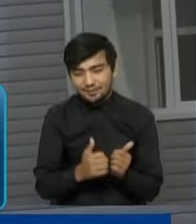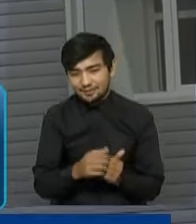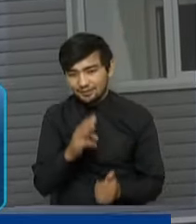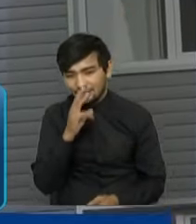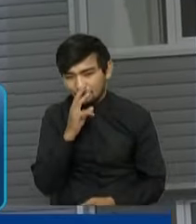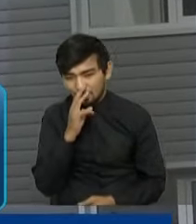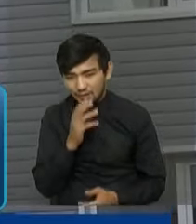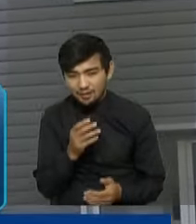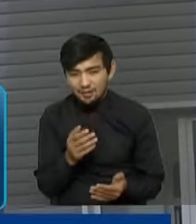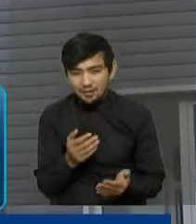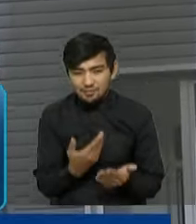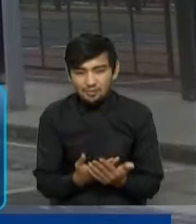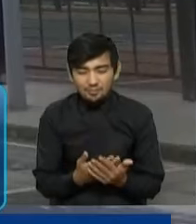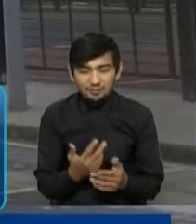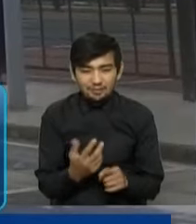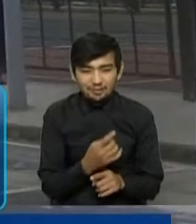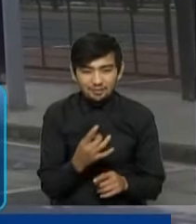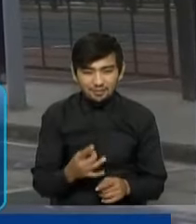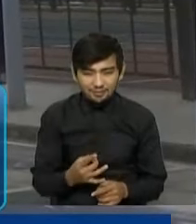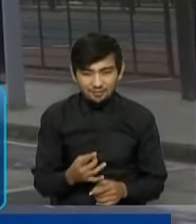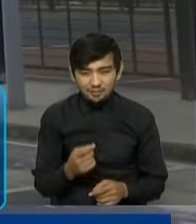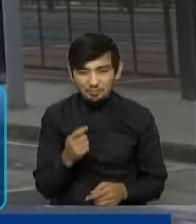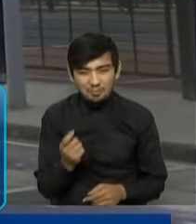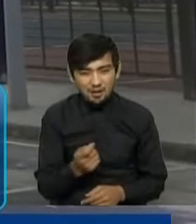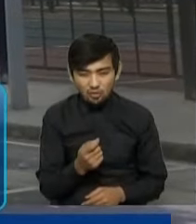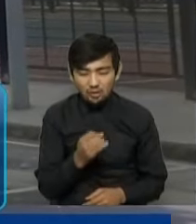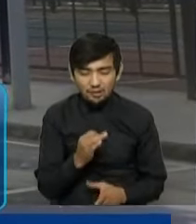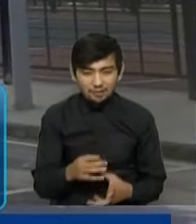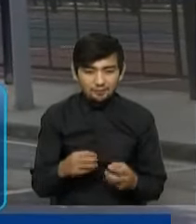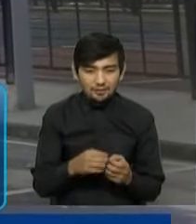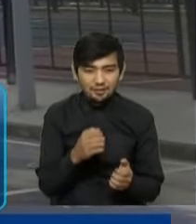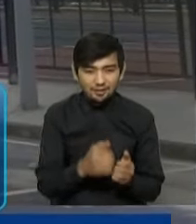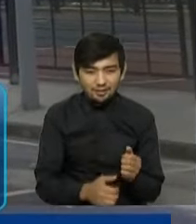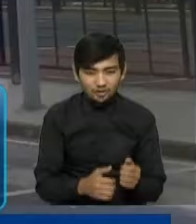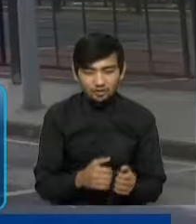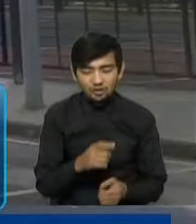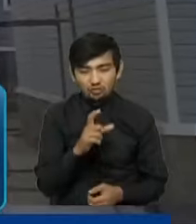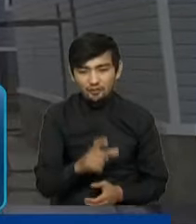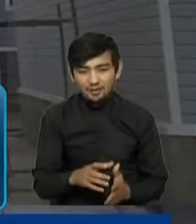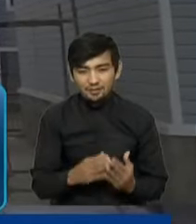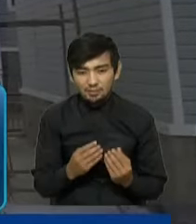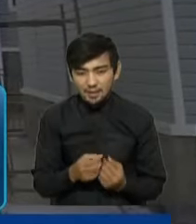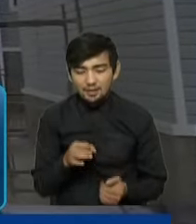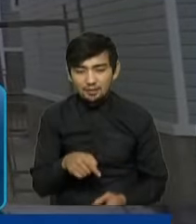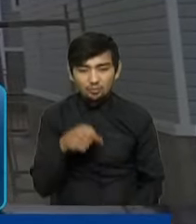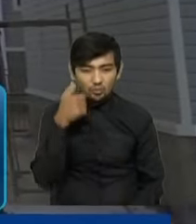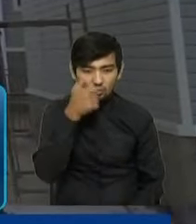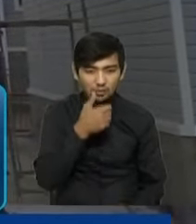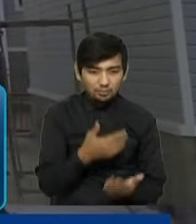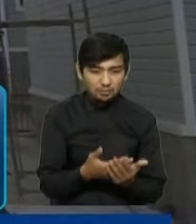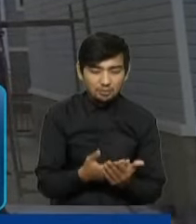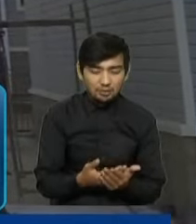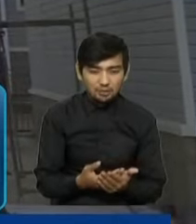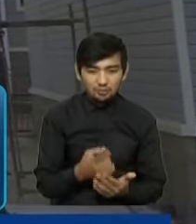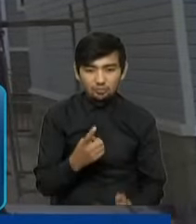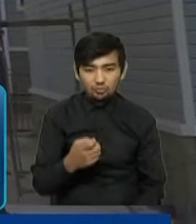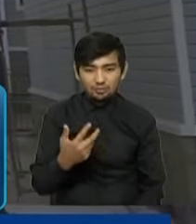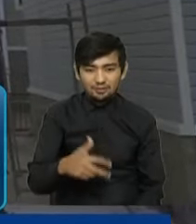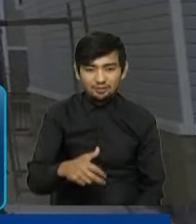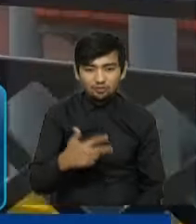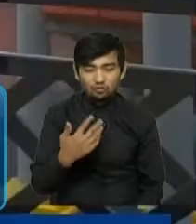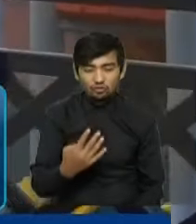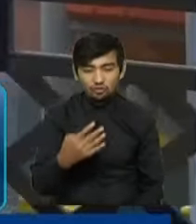не превышают трехкратного прожиточного минимума на каждого члена семьи. В этом году это порядка